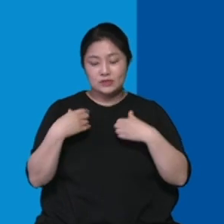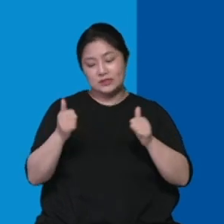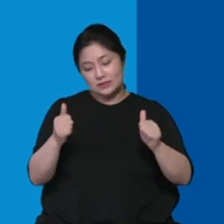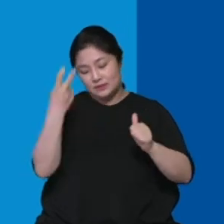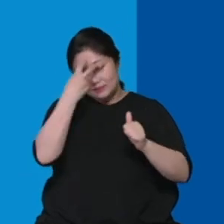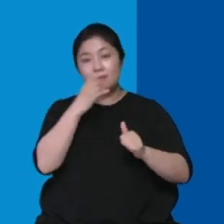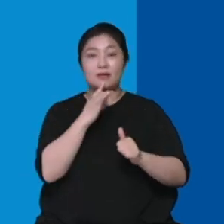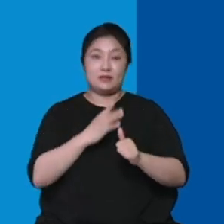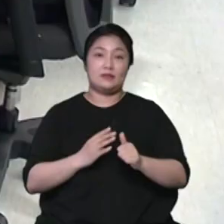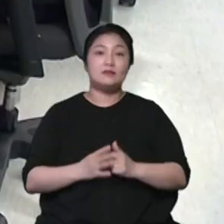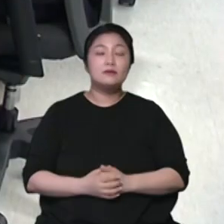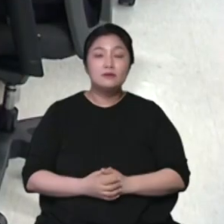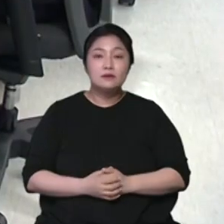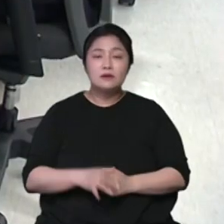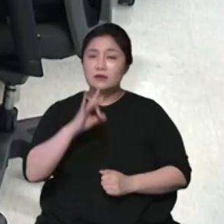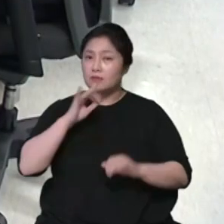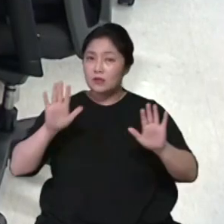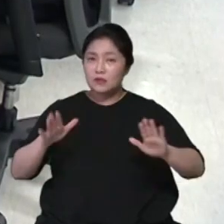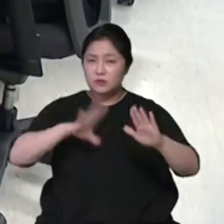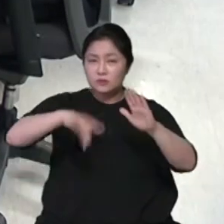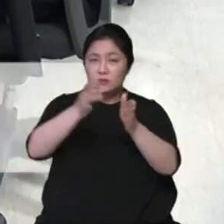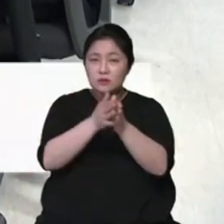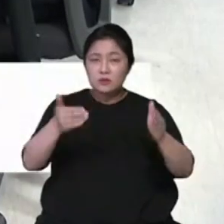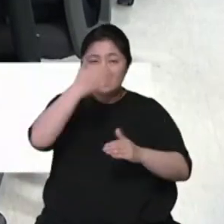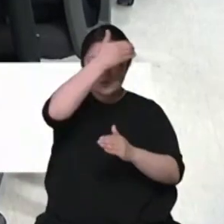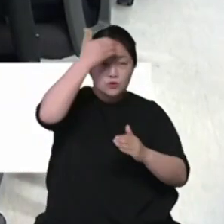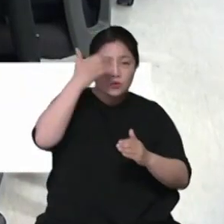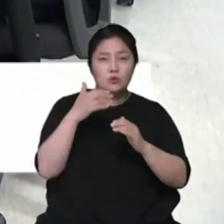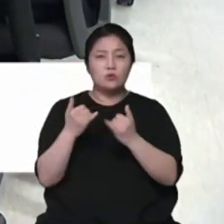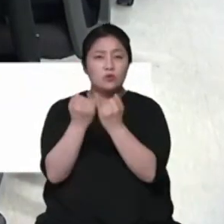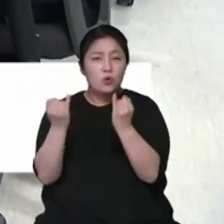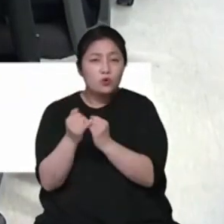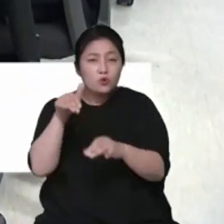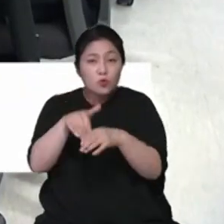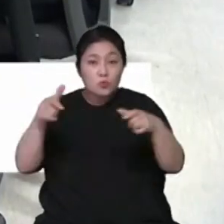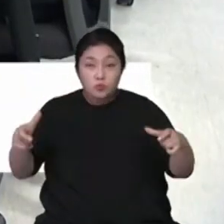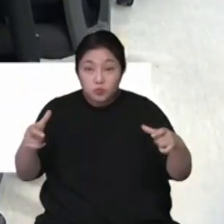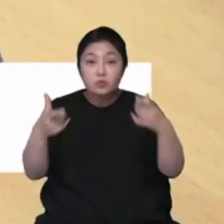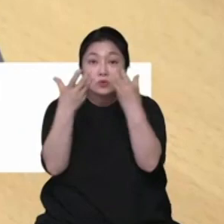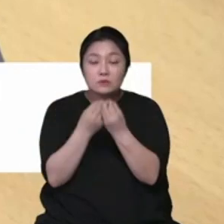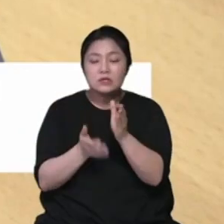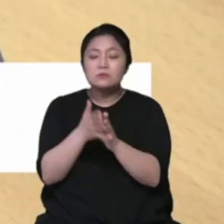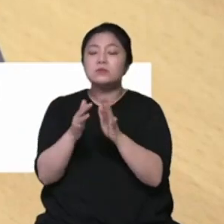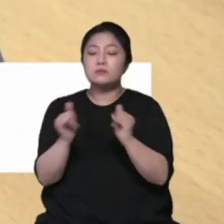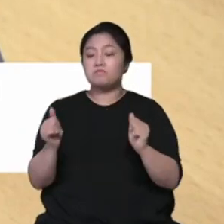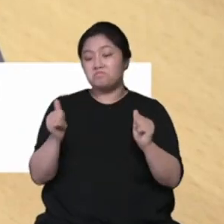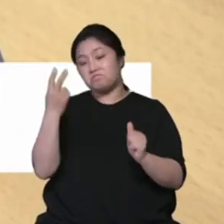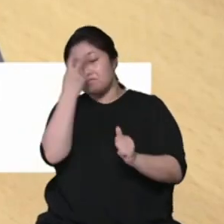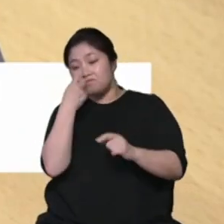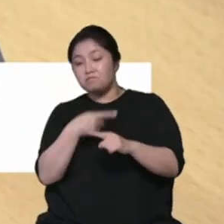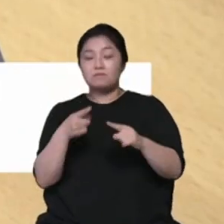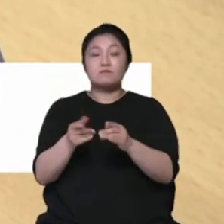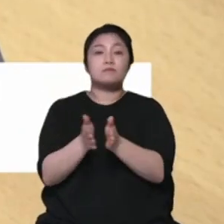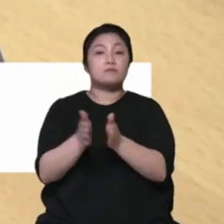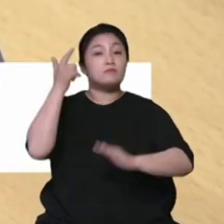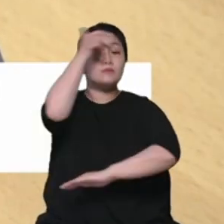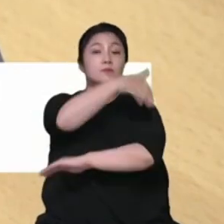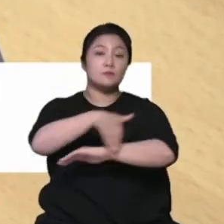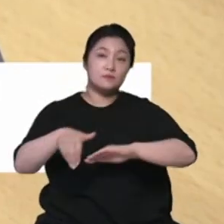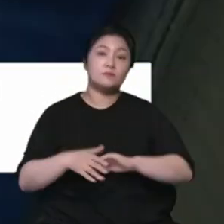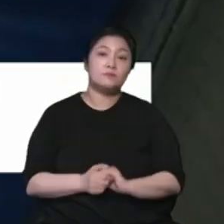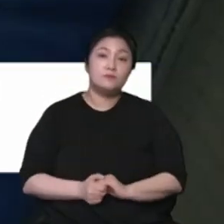예정입니다. 다만 이번에 처음 도입된 청년과 여성 선거구의 경우 시민 배심원제를 실시할